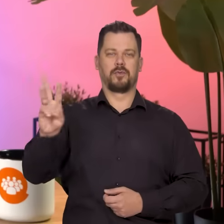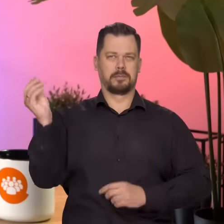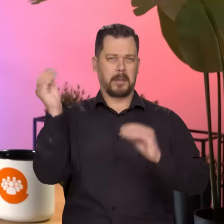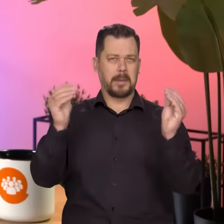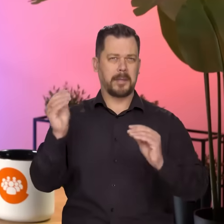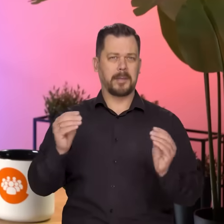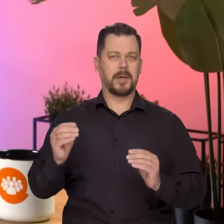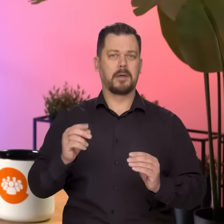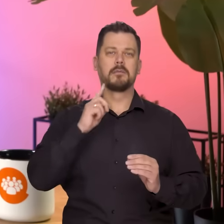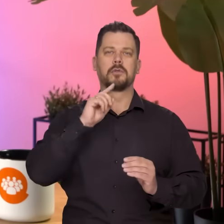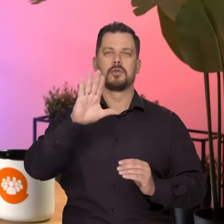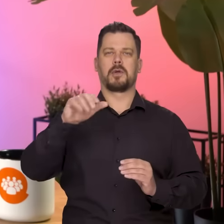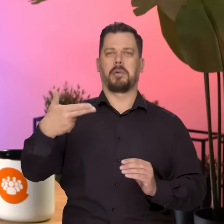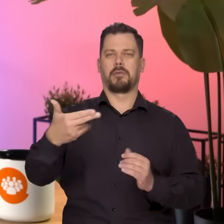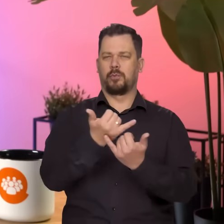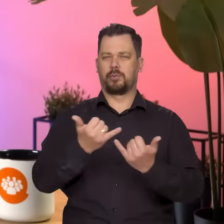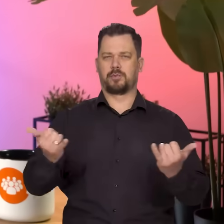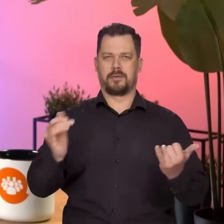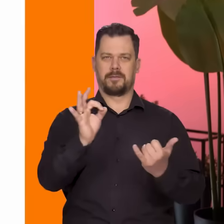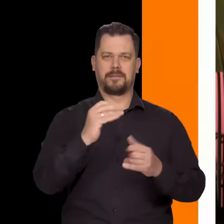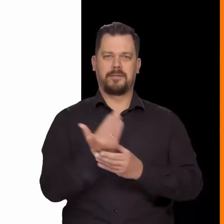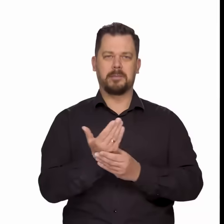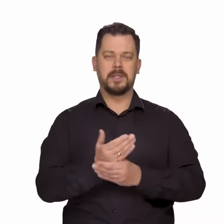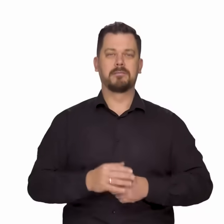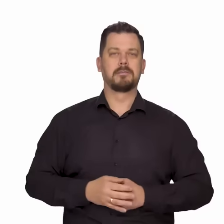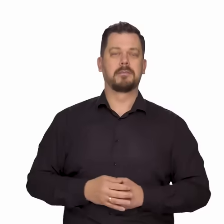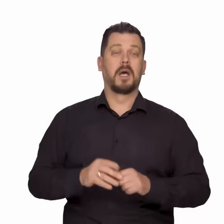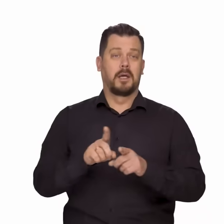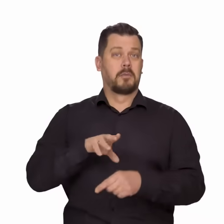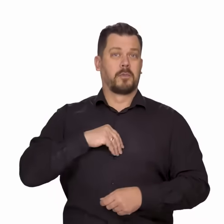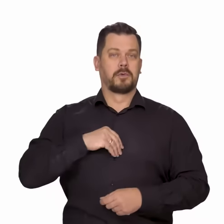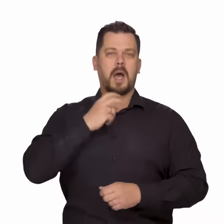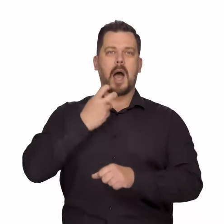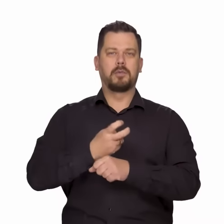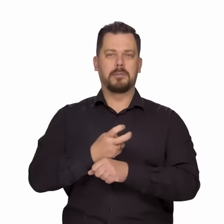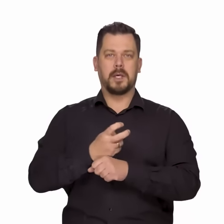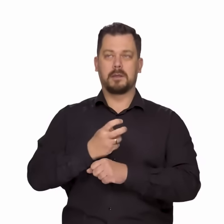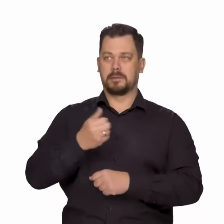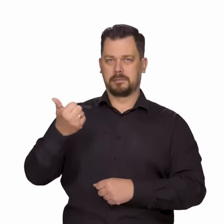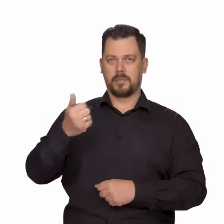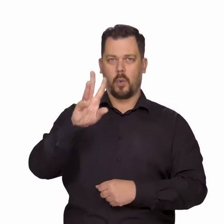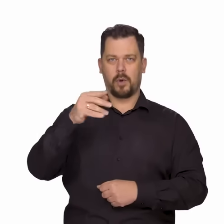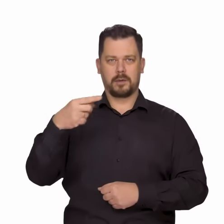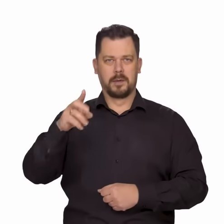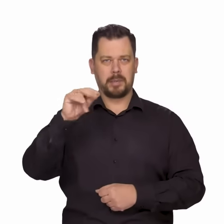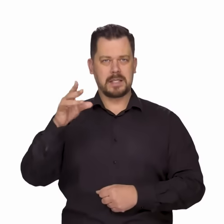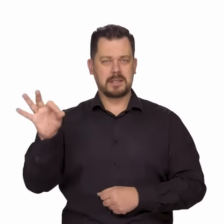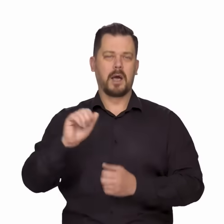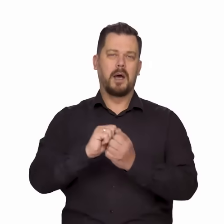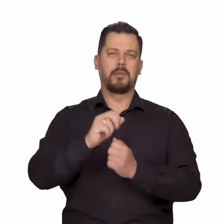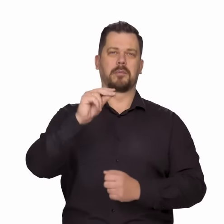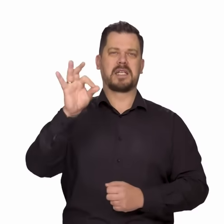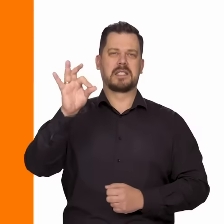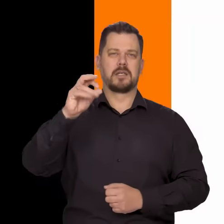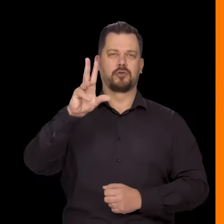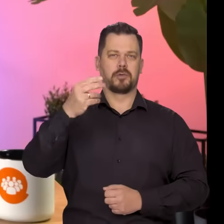www, gdzie możesz wybrać szablon dla swojej branży. Możesz też skorzystać z automatycznych instalacji WordPressa lub